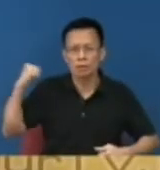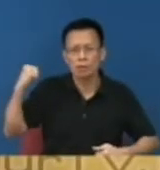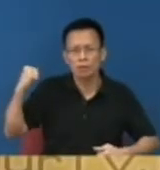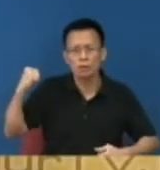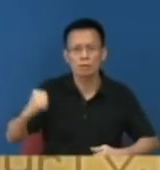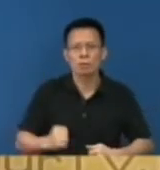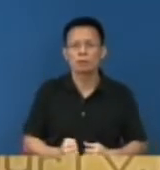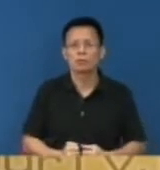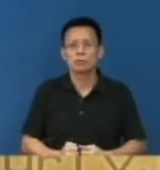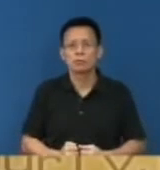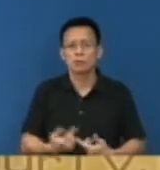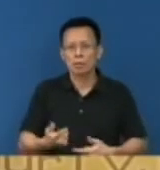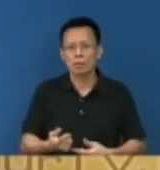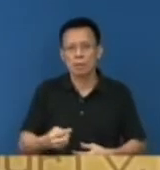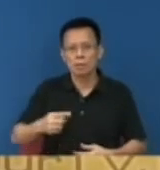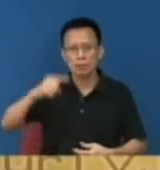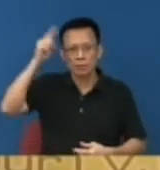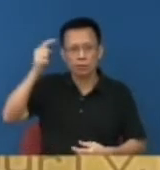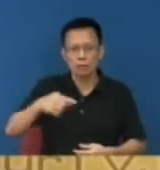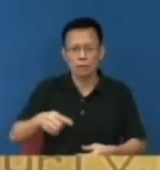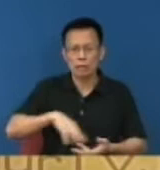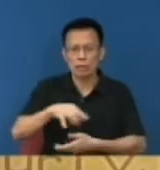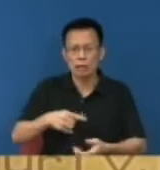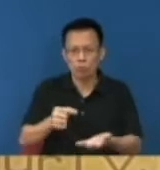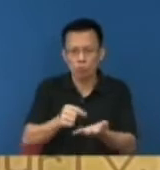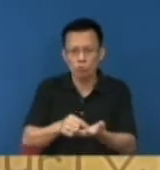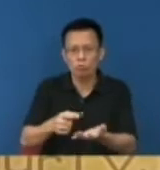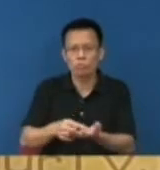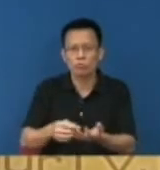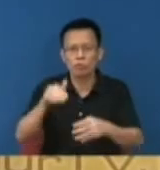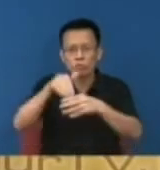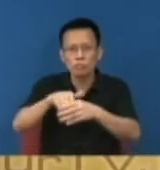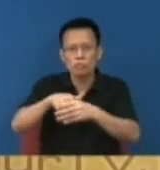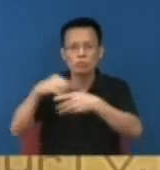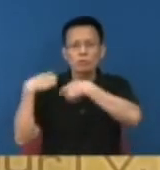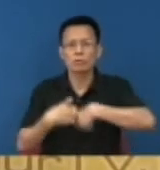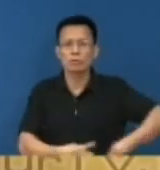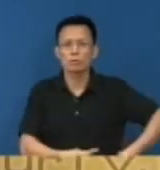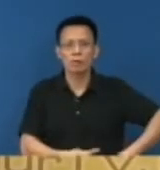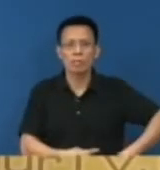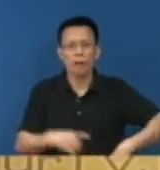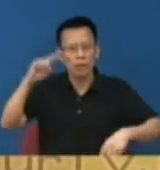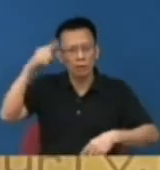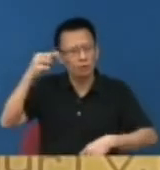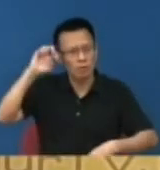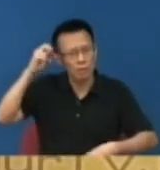是不是？你現在天天走去搞這個區議會選舉，天天都去想想怎